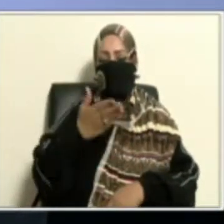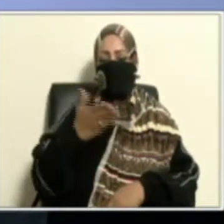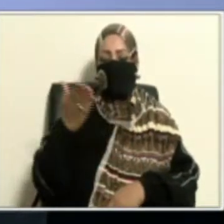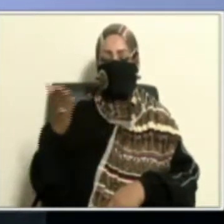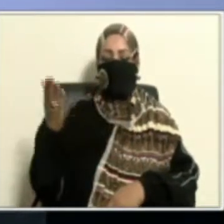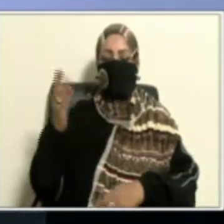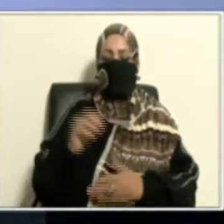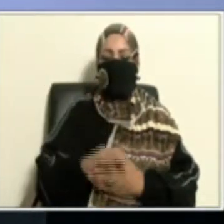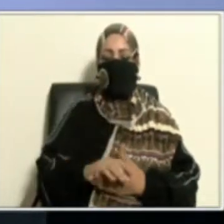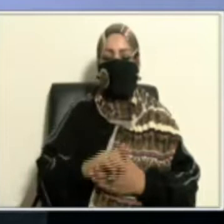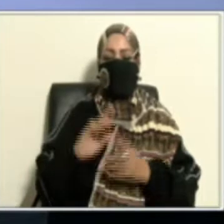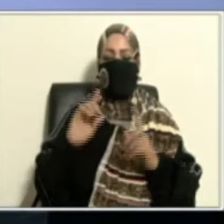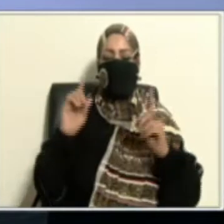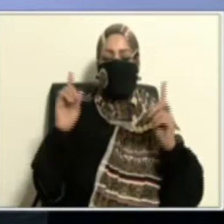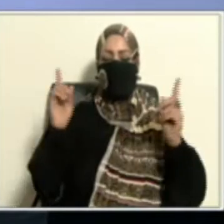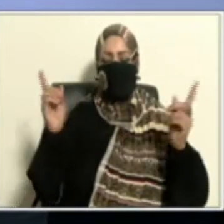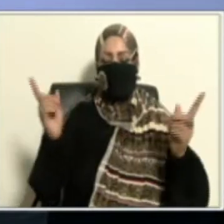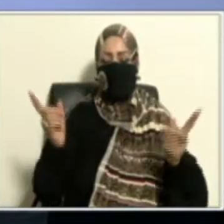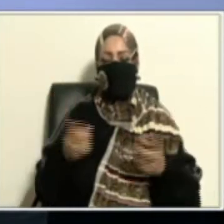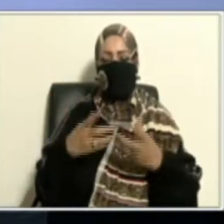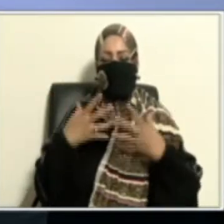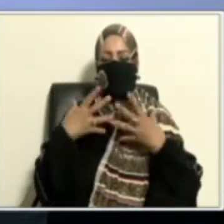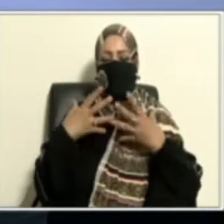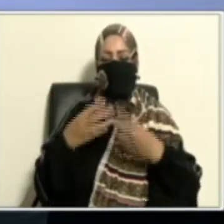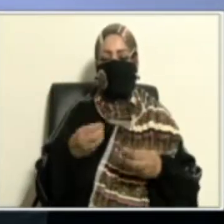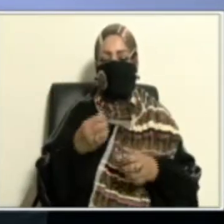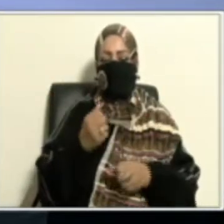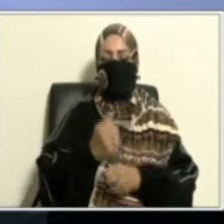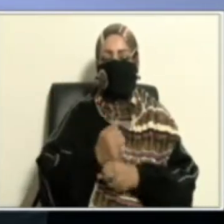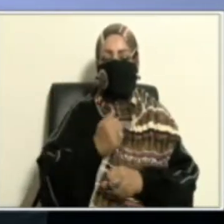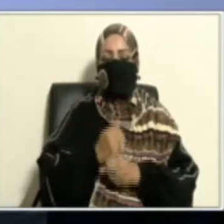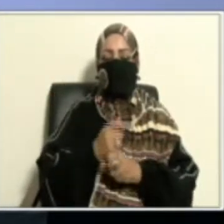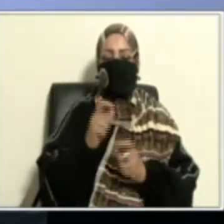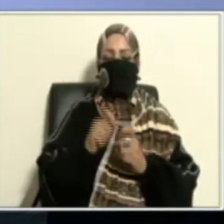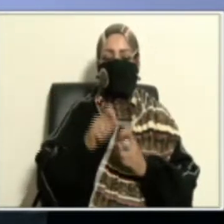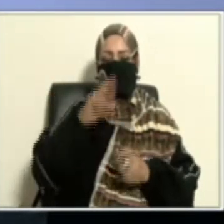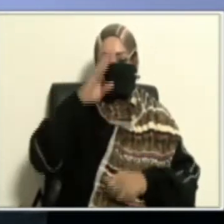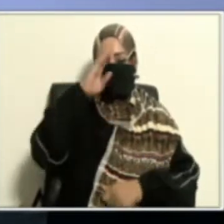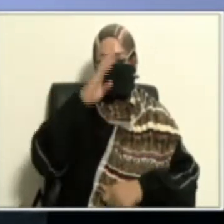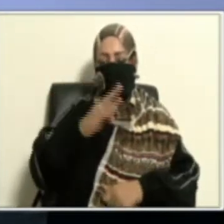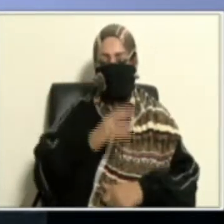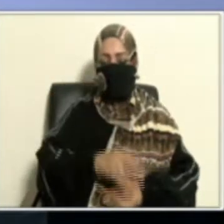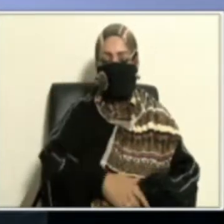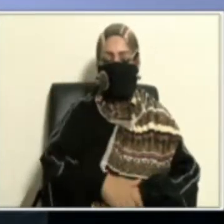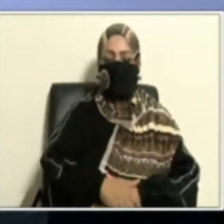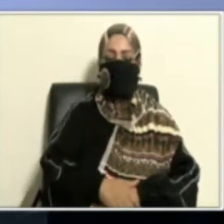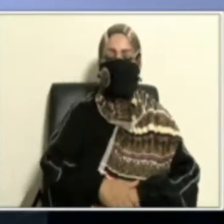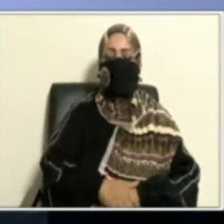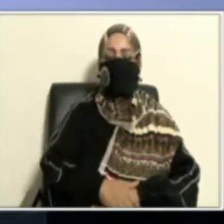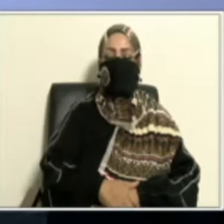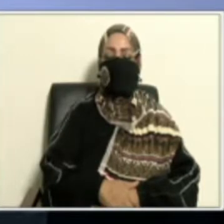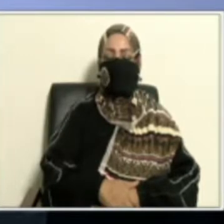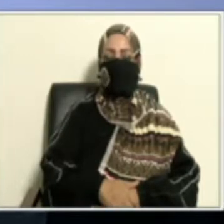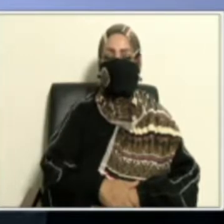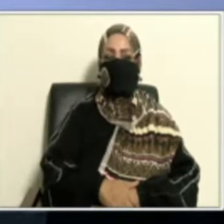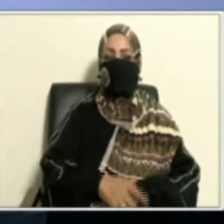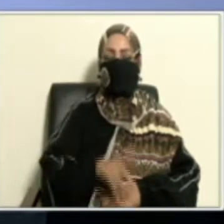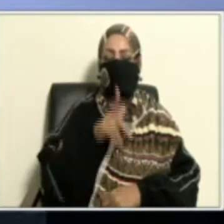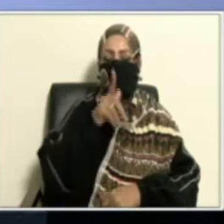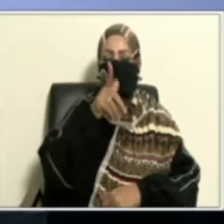شيخ طبعا نسألك سؤال مهم جدا، لبيت ثلاث الزهر و نعم